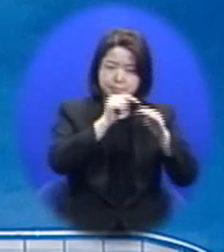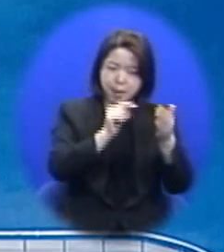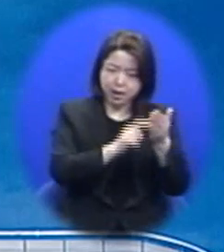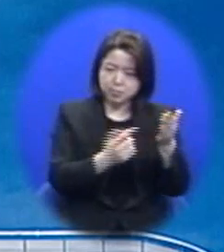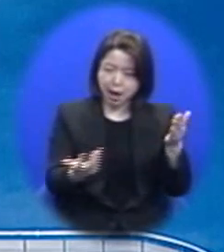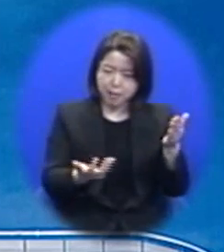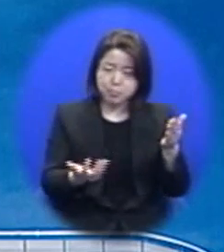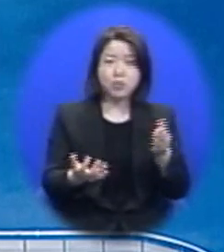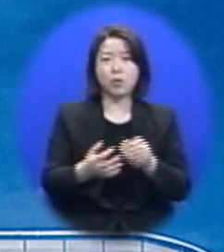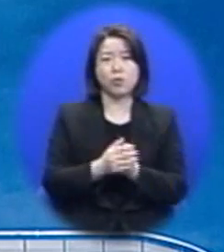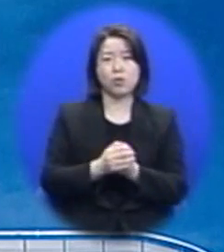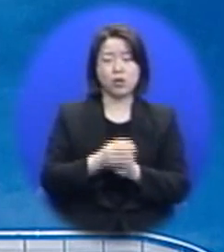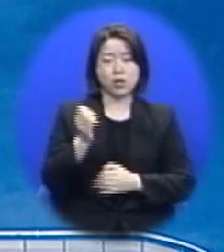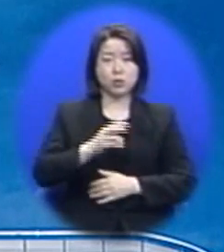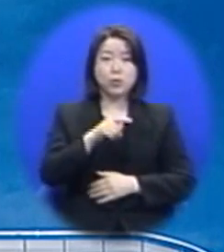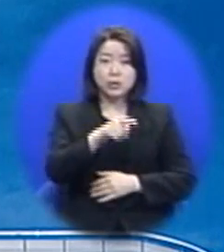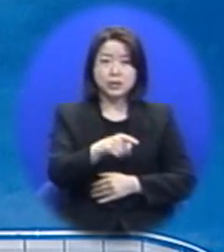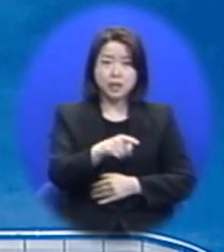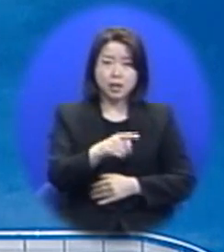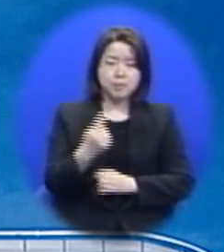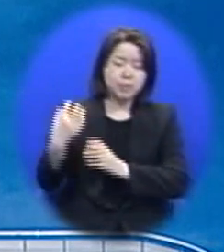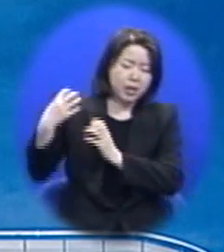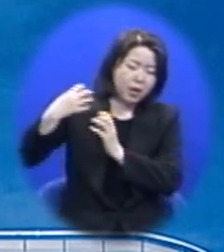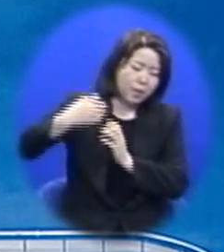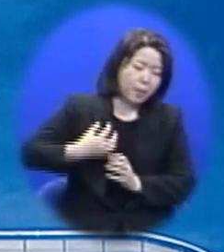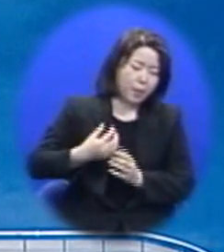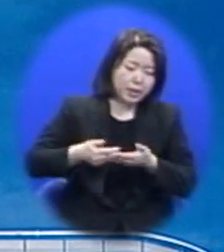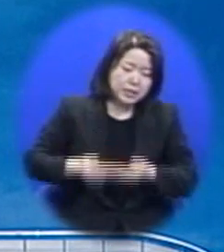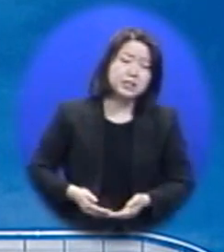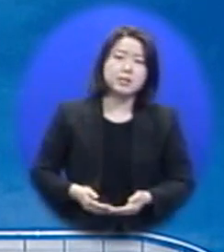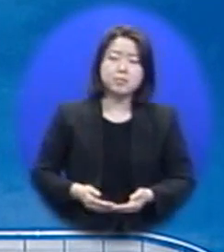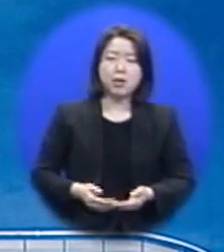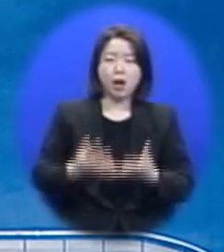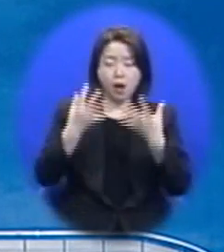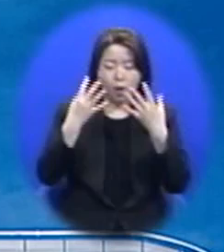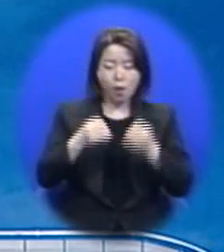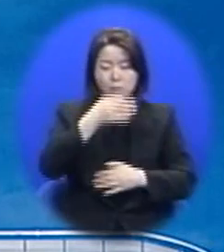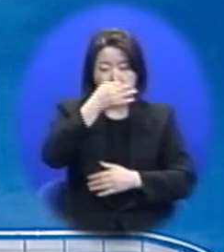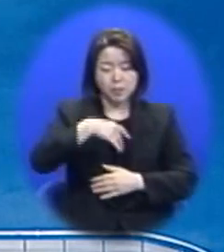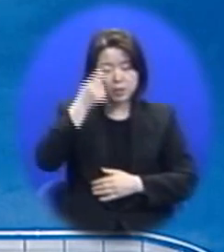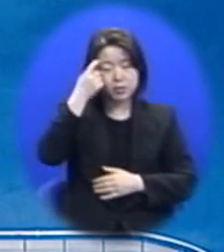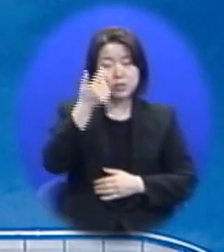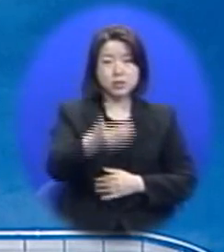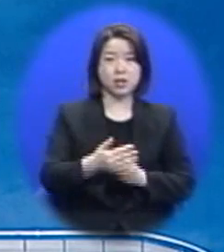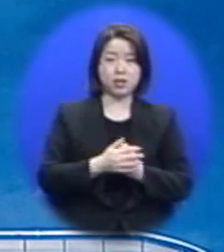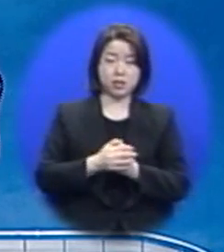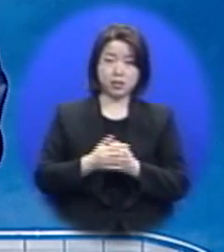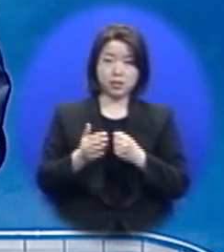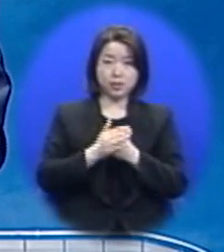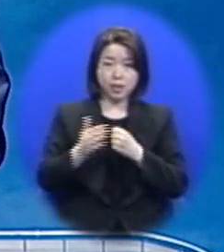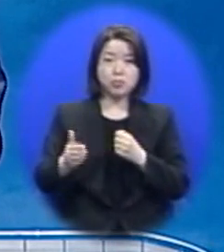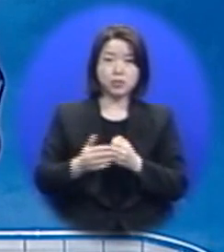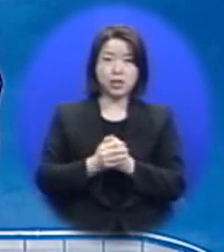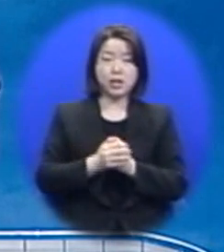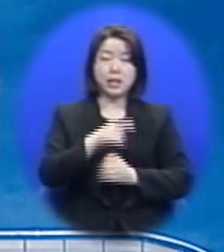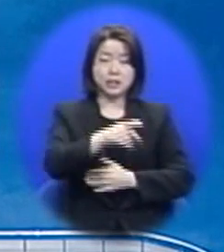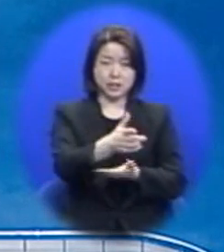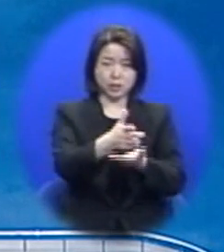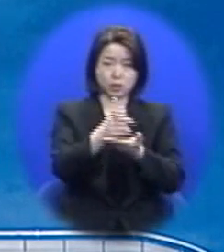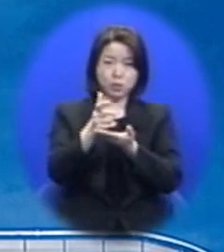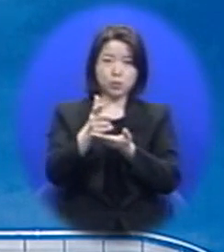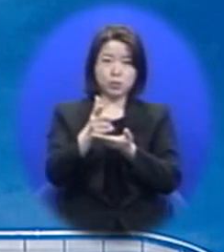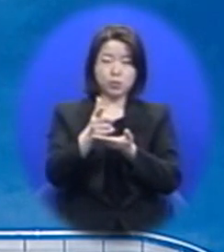아픔과 그리고 그가 지고 있었던 무거운 짐은 얼마나 힘들었을까? 그래서 그 총을